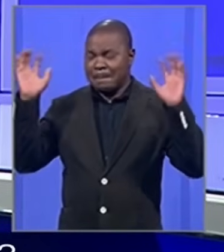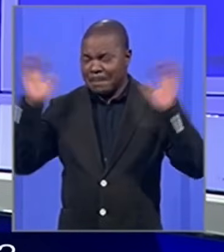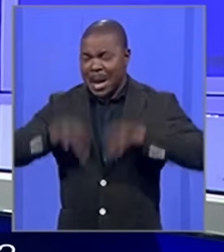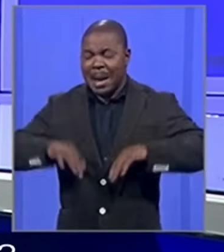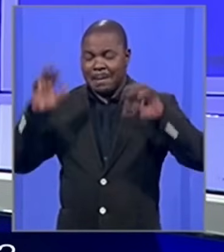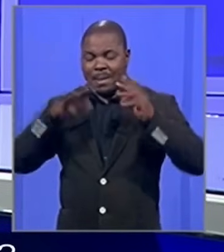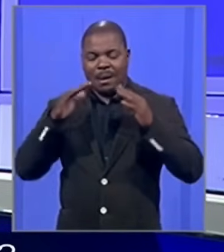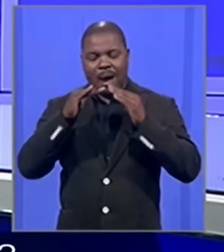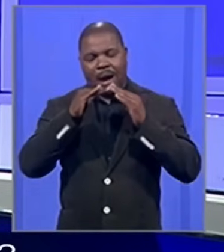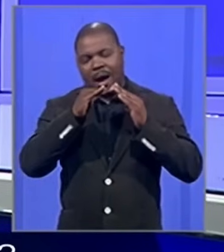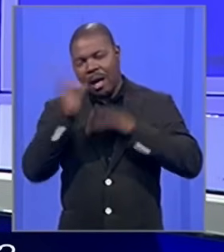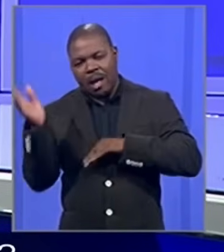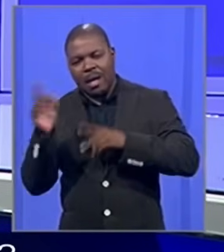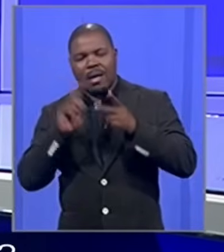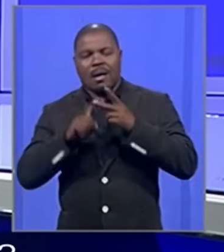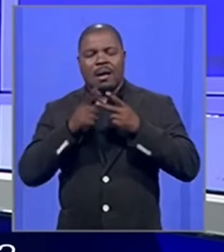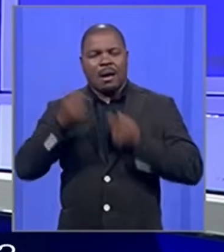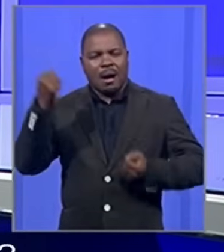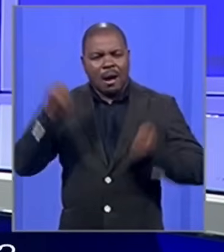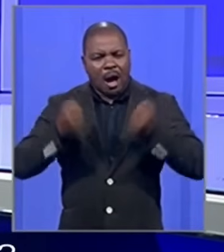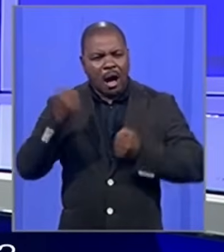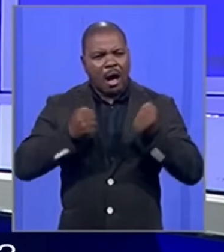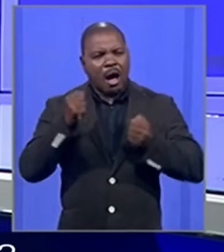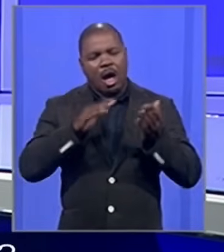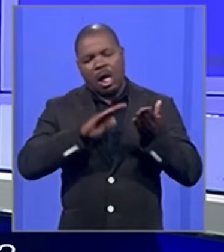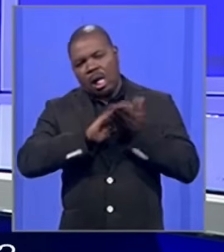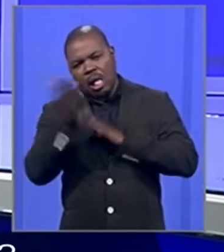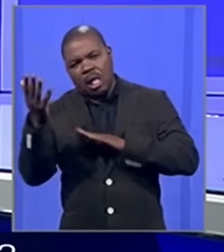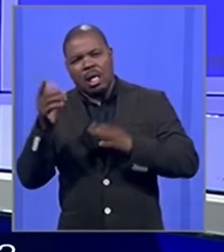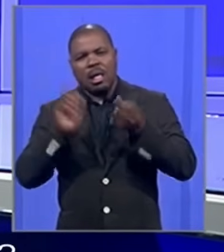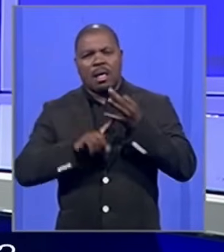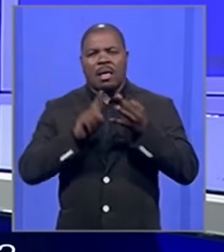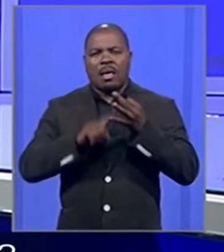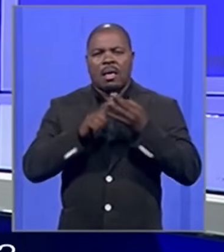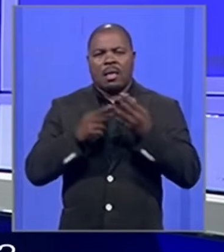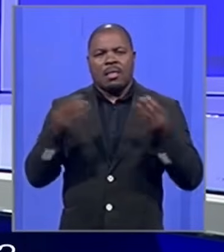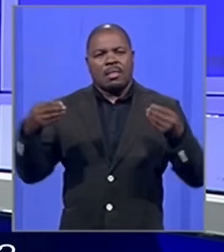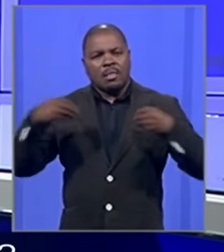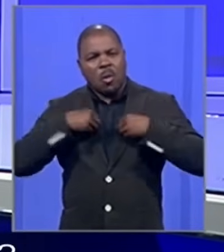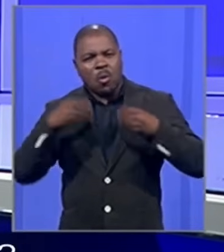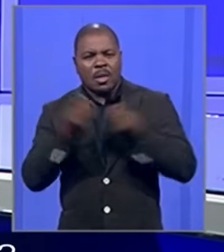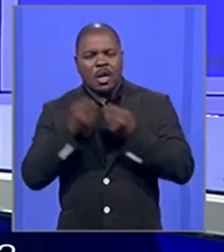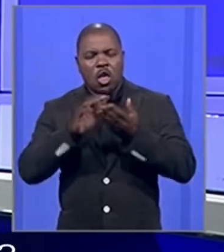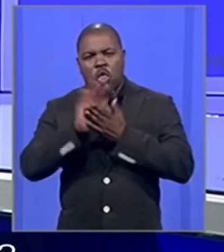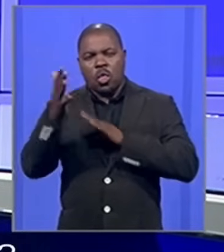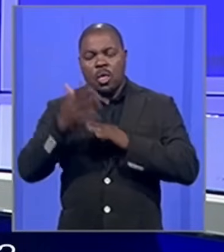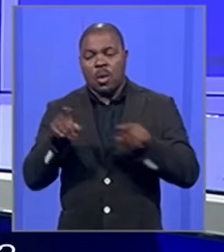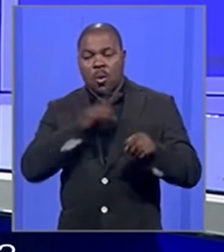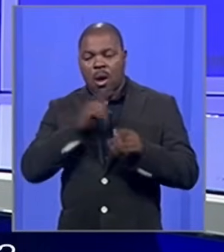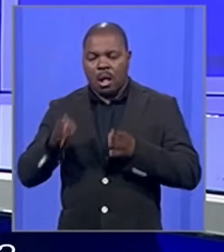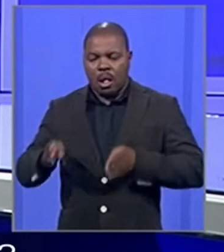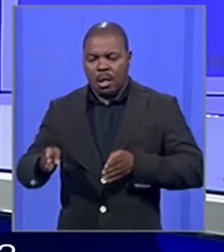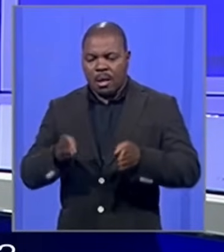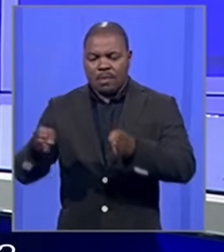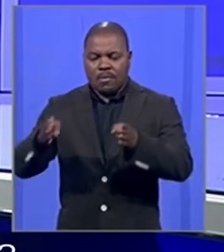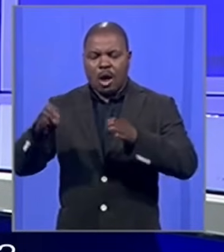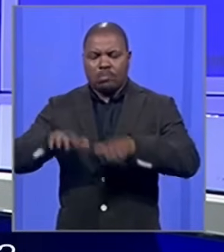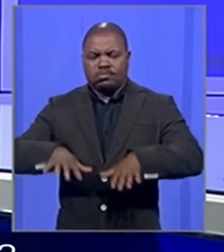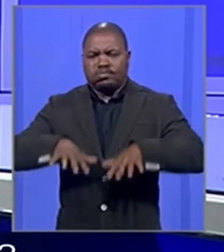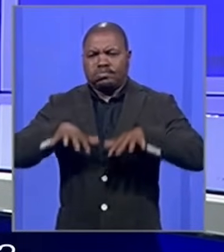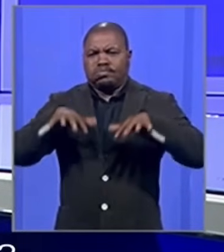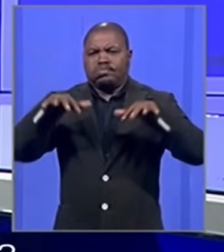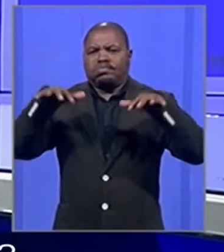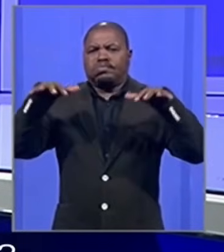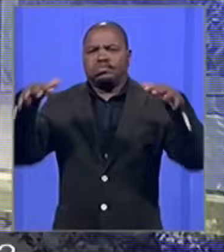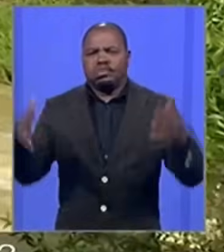rwalela matlo tsa go gola dijanaga le go senya thoto ka nako e noka e gautshwane e neng e thubega dintshi.